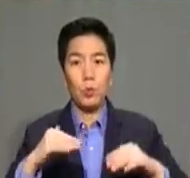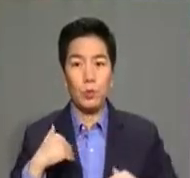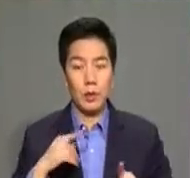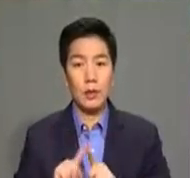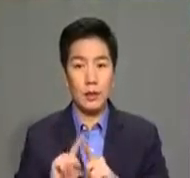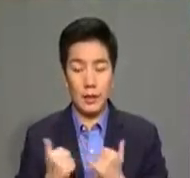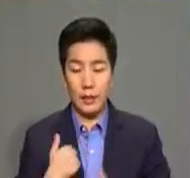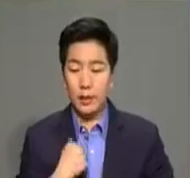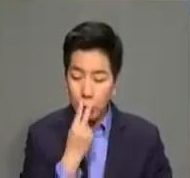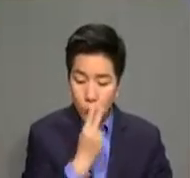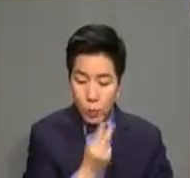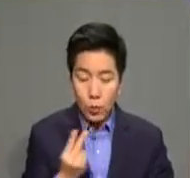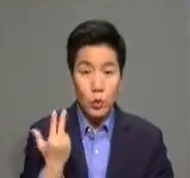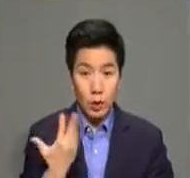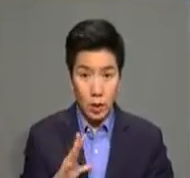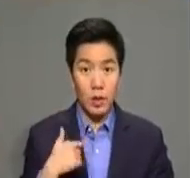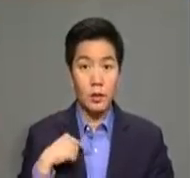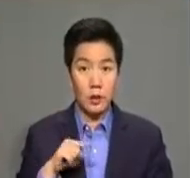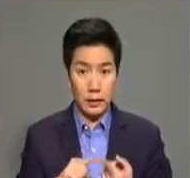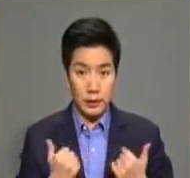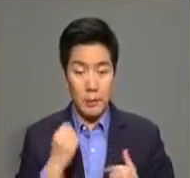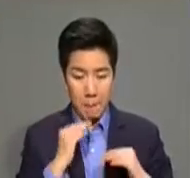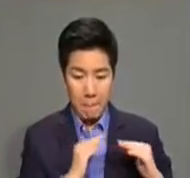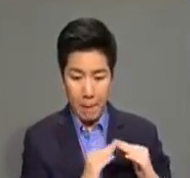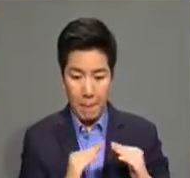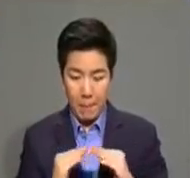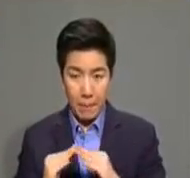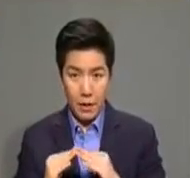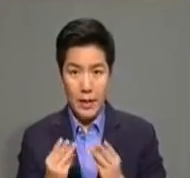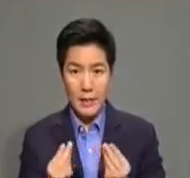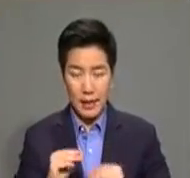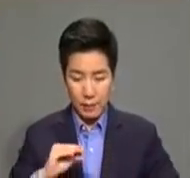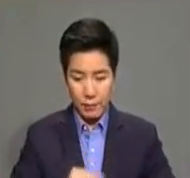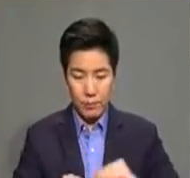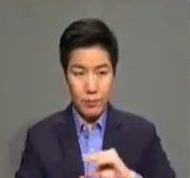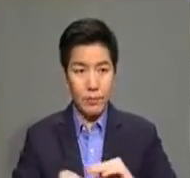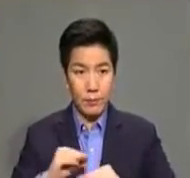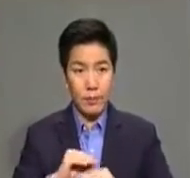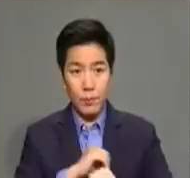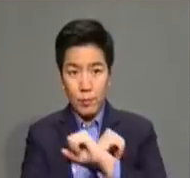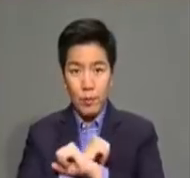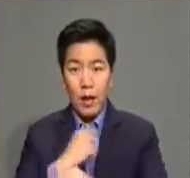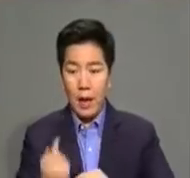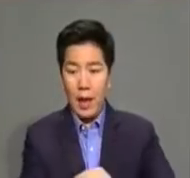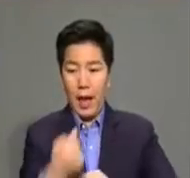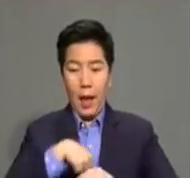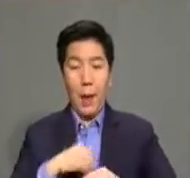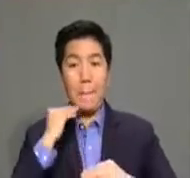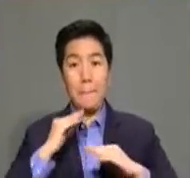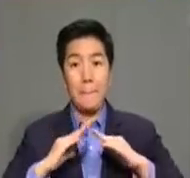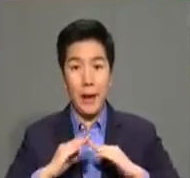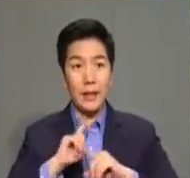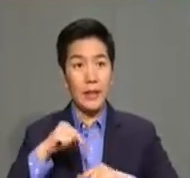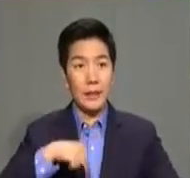ซึ่งจากการสำรวจนะคะก็จะเห็นว่ามีบ้านหลายหลังค่ะได้นำกระสอบทรายมาวางเป็นแนวป้องกันน้ำเข้าตัวบ้านแต่สำหรับบ้